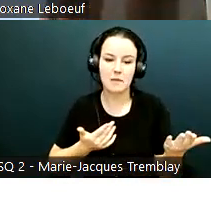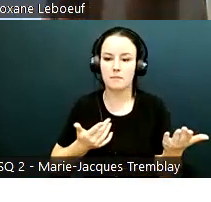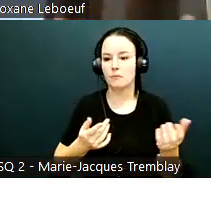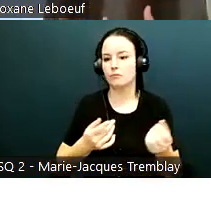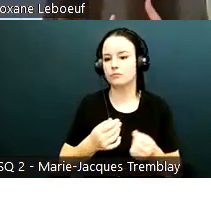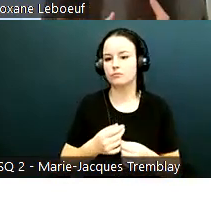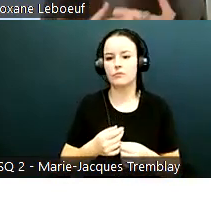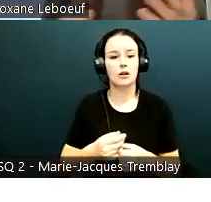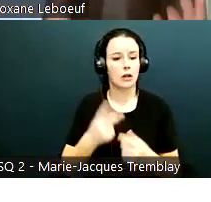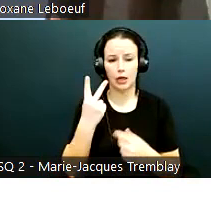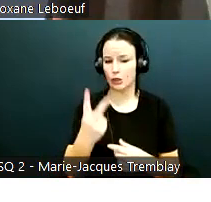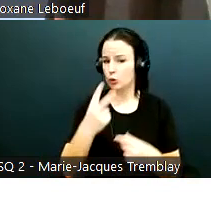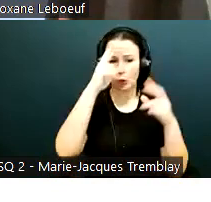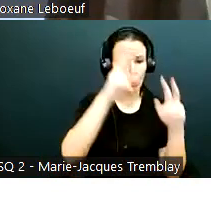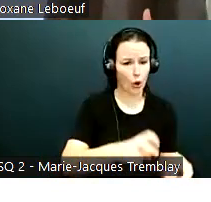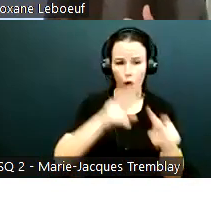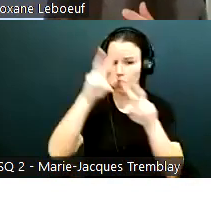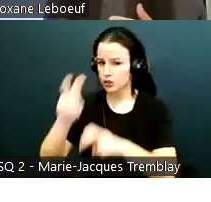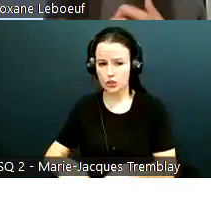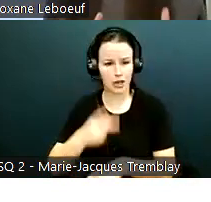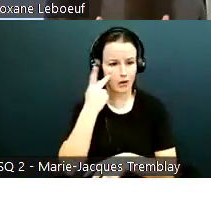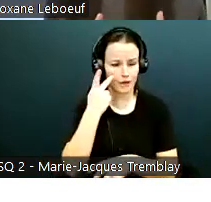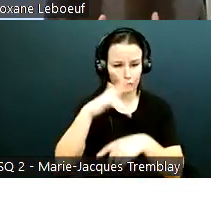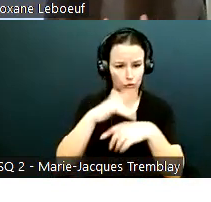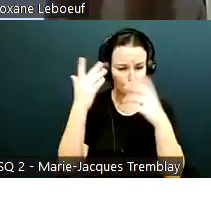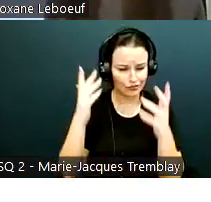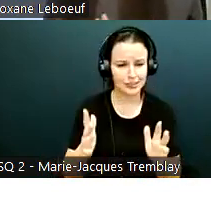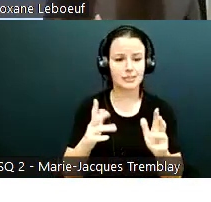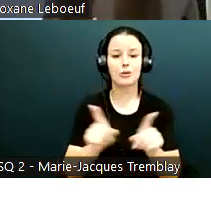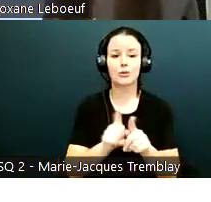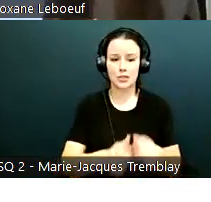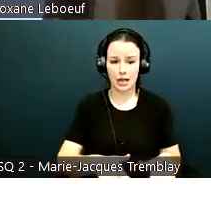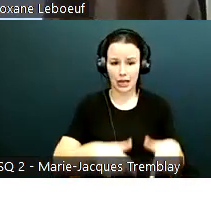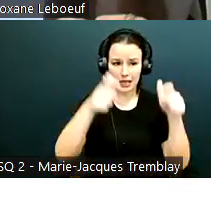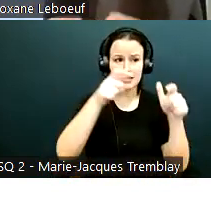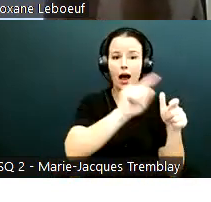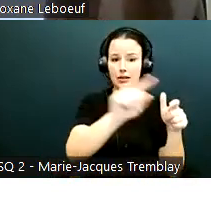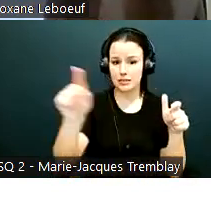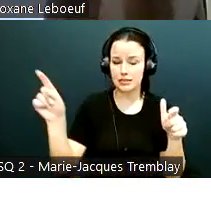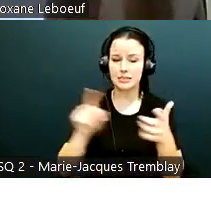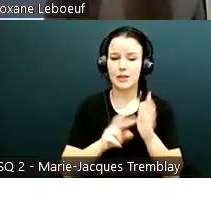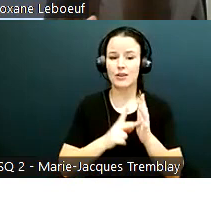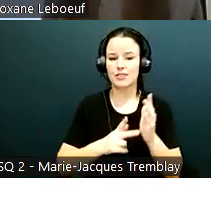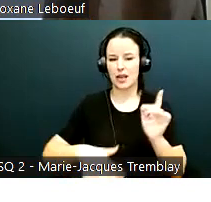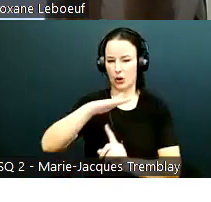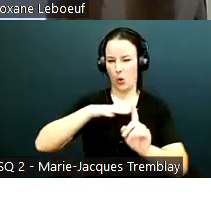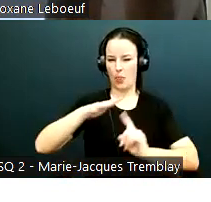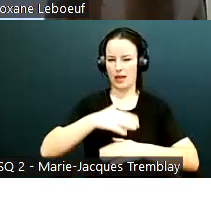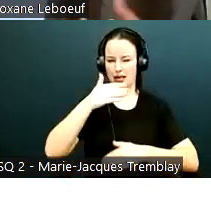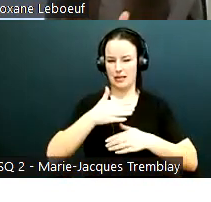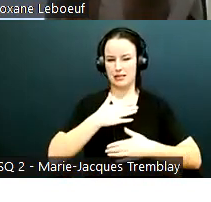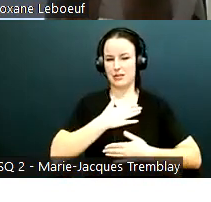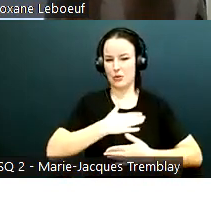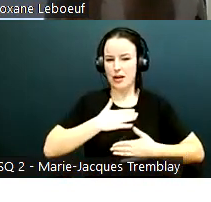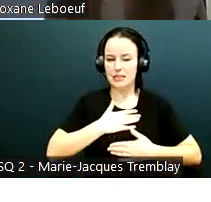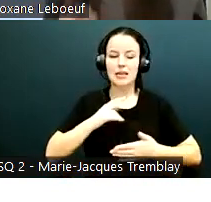les 2 recherches qu'on a fait, dans l'ensemble des résidences avec lesquelles on a travaillé. Donc, vraiment, le contexte de loisirs, c'est propice soit à des gens